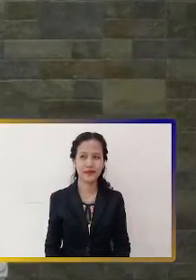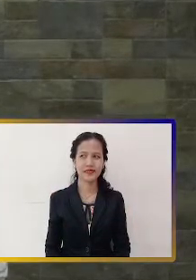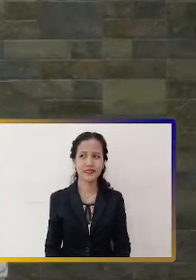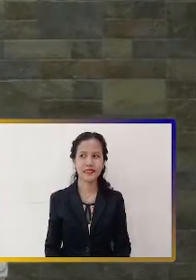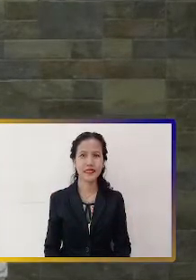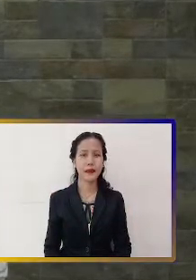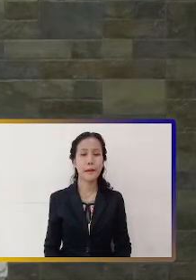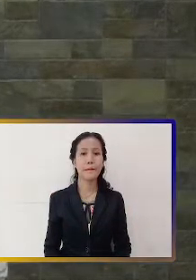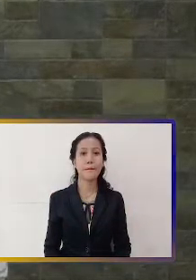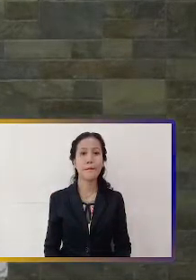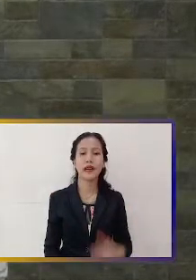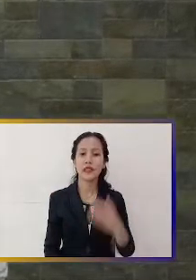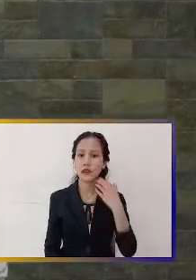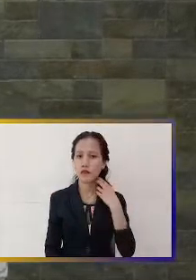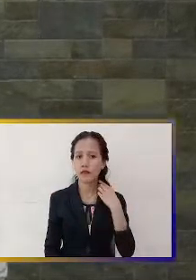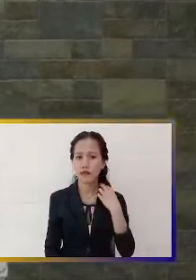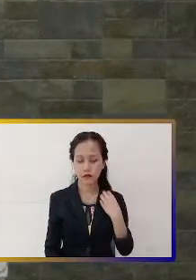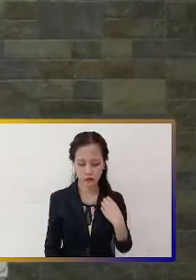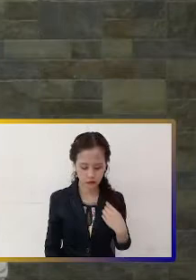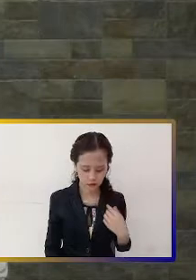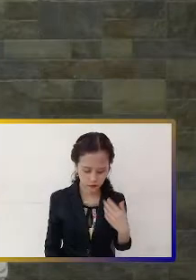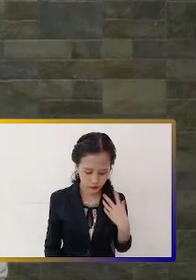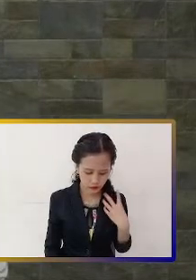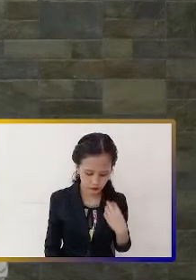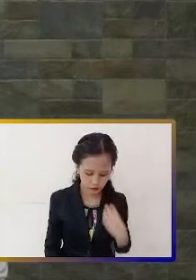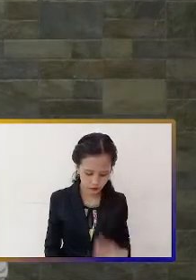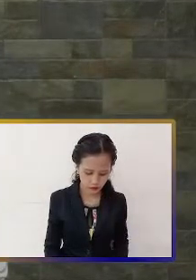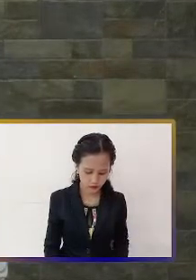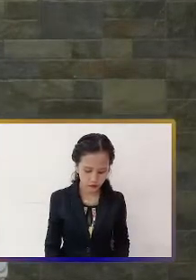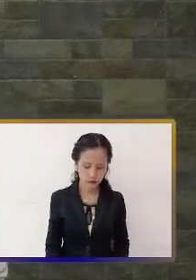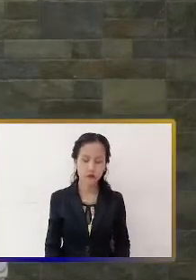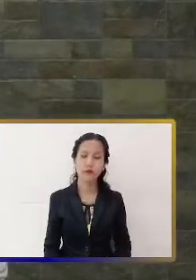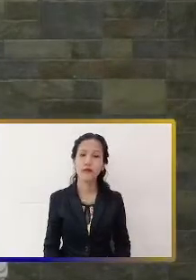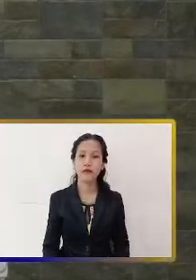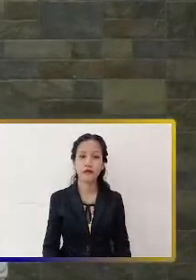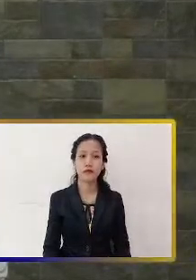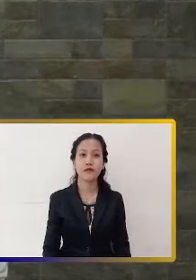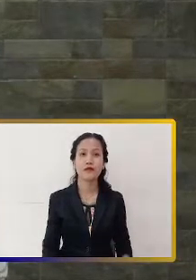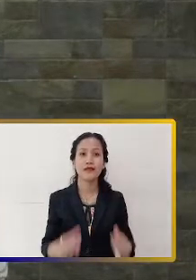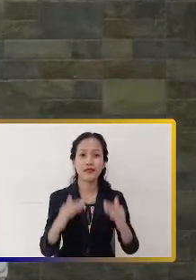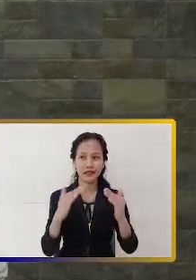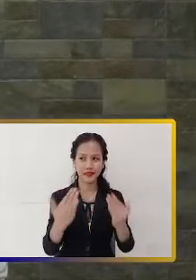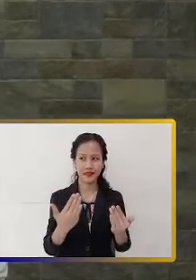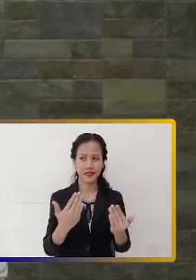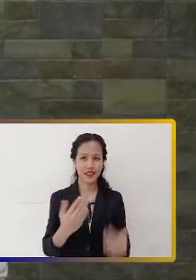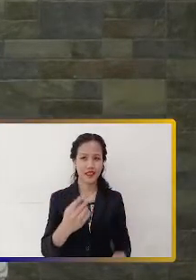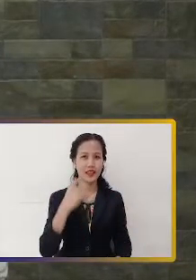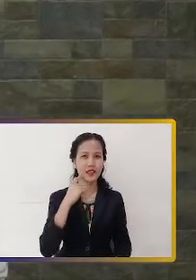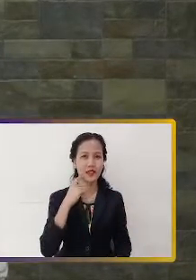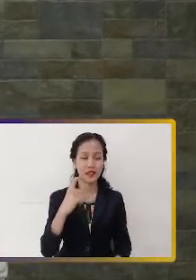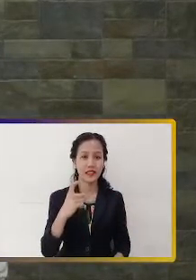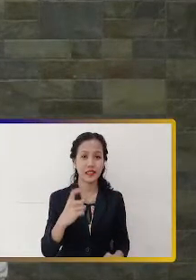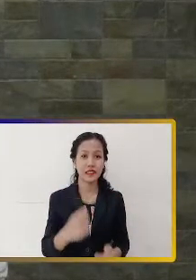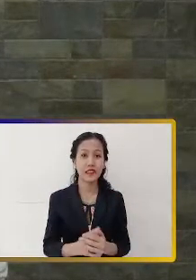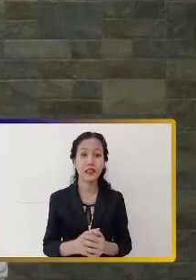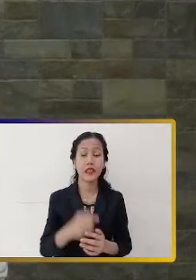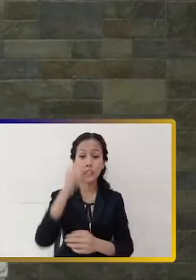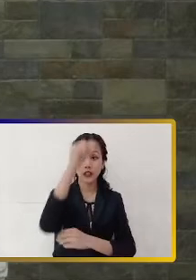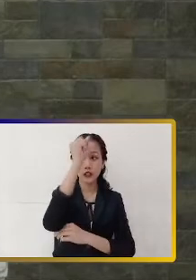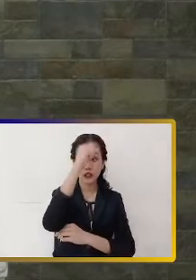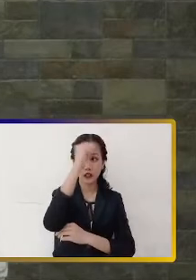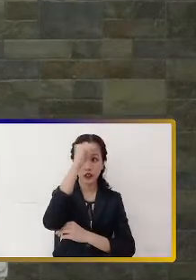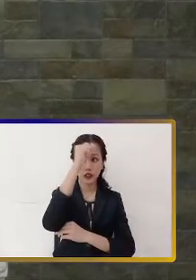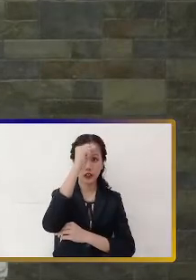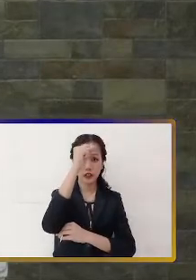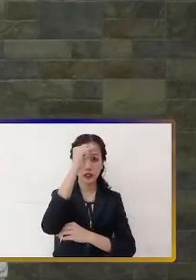right. Now, Solomon, the Bible says, he loved the Lord. He loved the Lord. And the Bible